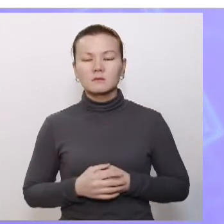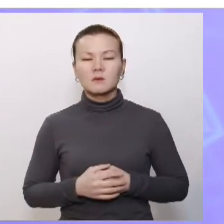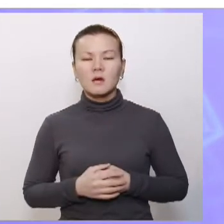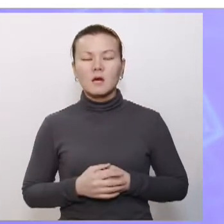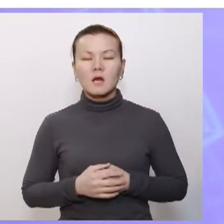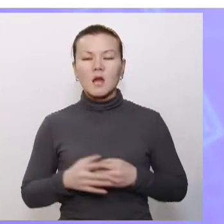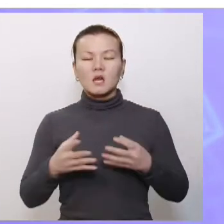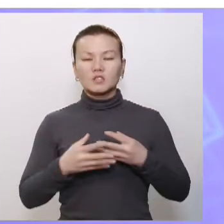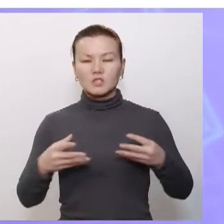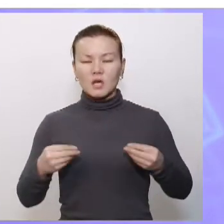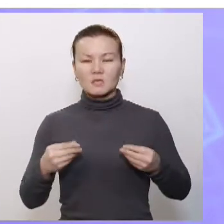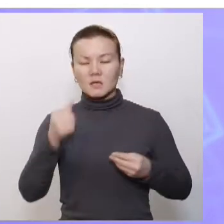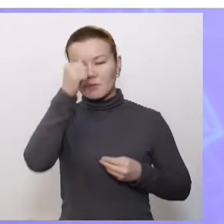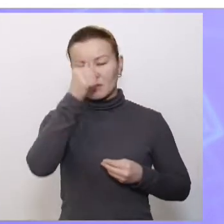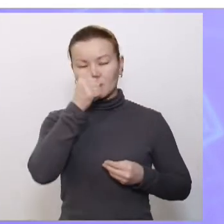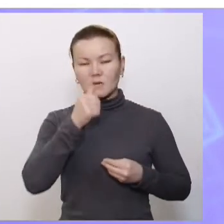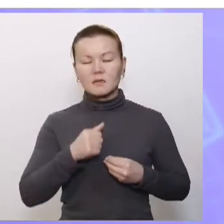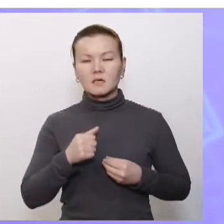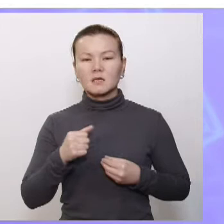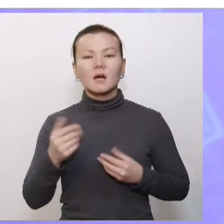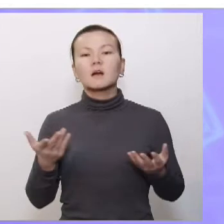Жаз айлары кайсылар?